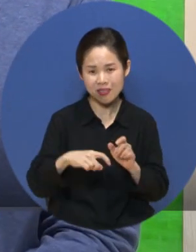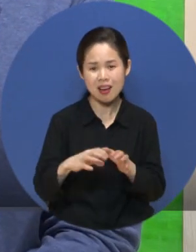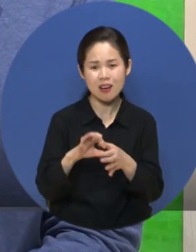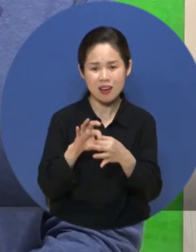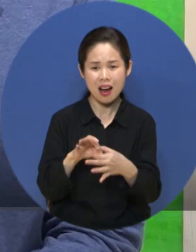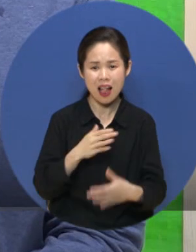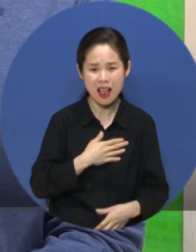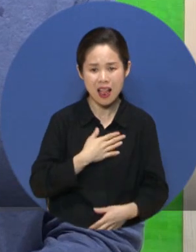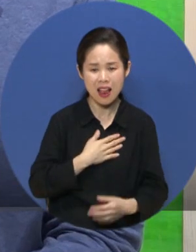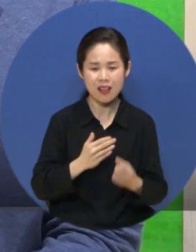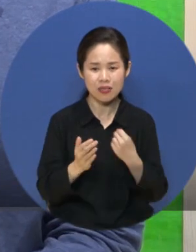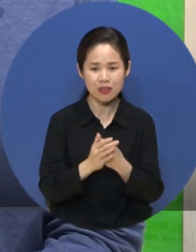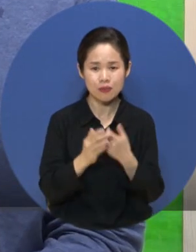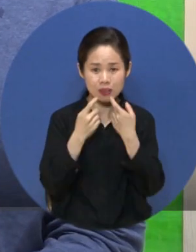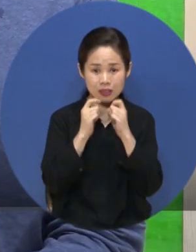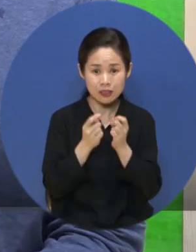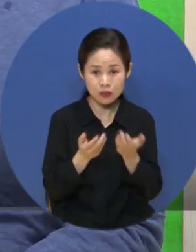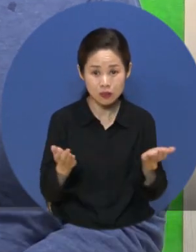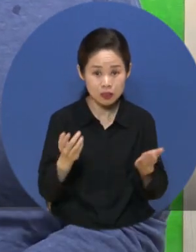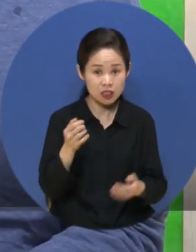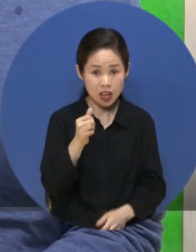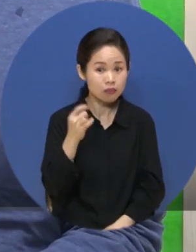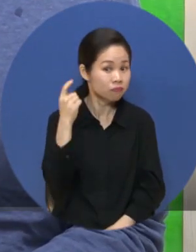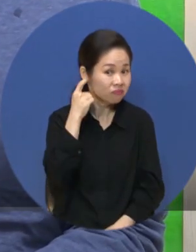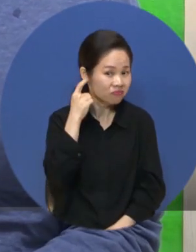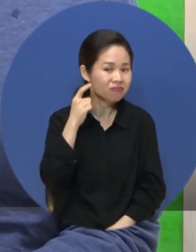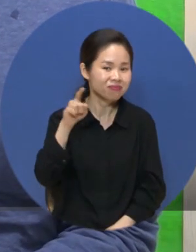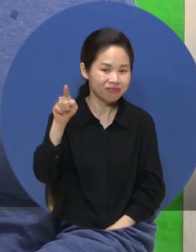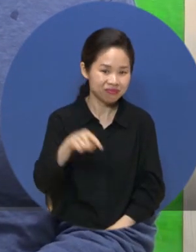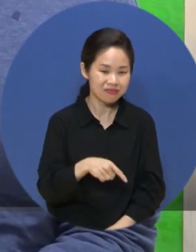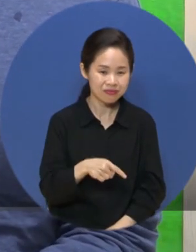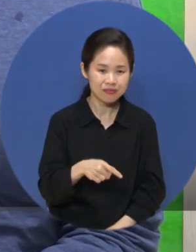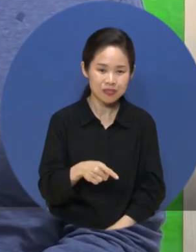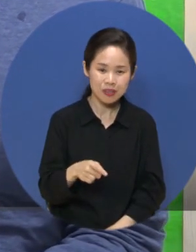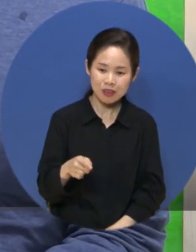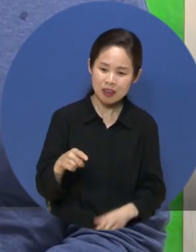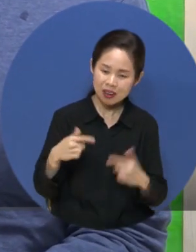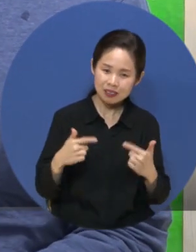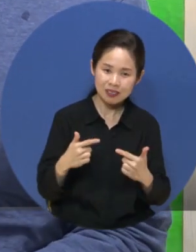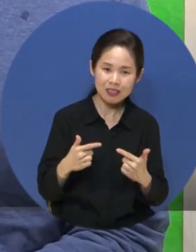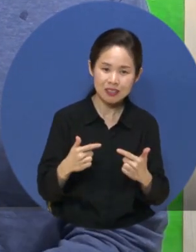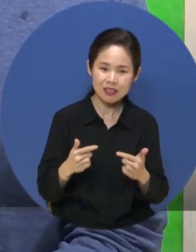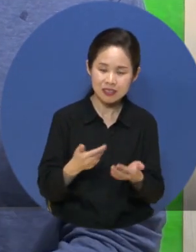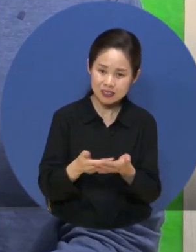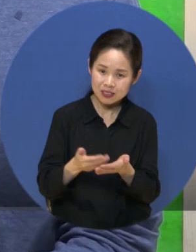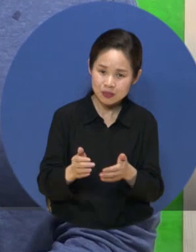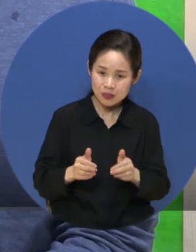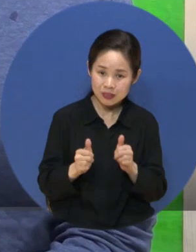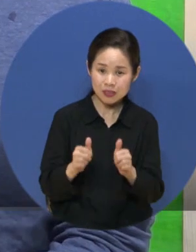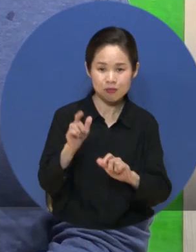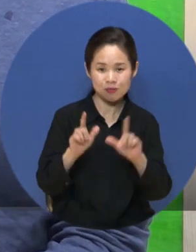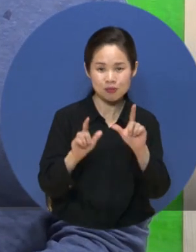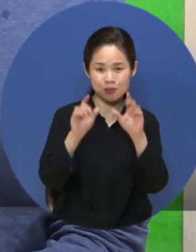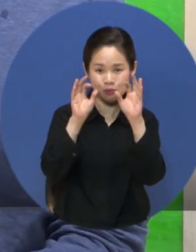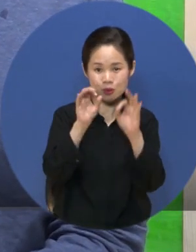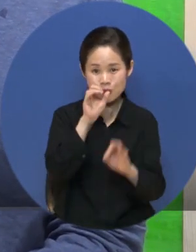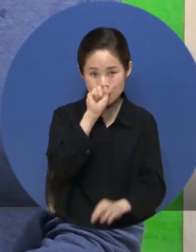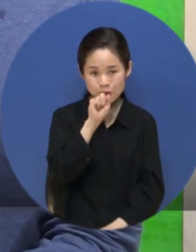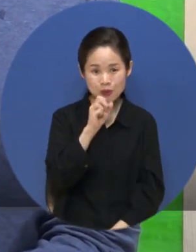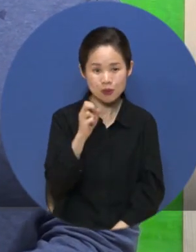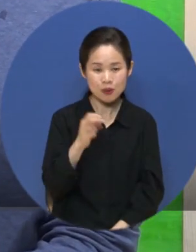한다는 얘기를 듣고 그다음에 이제 오게 됐어요. 항상 열심히 하는 모습 너무 보기 좋고 정말 그림의 색감이나 이런 것도 너무